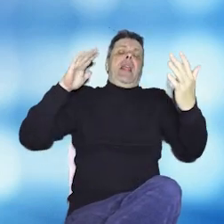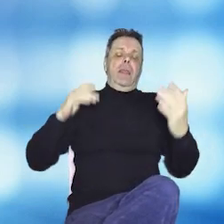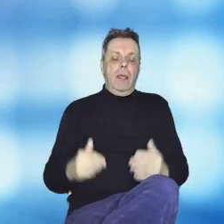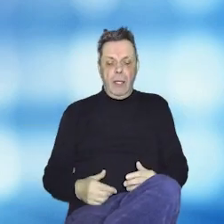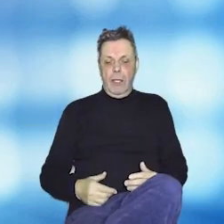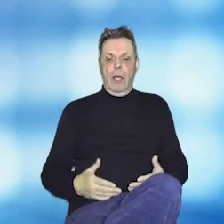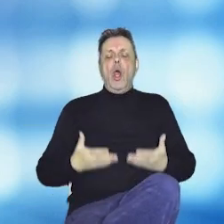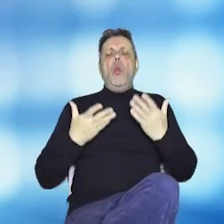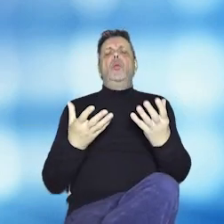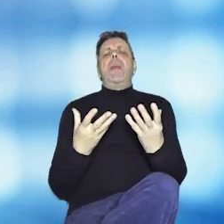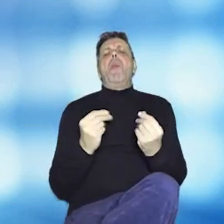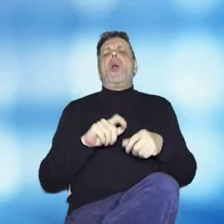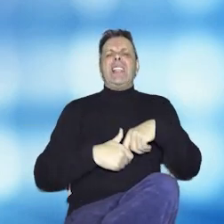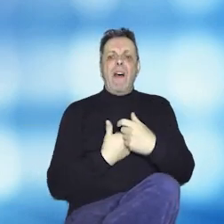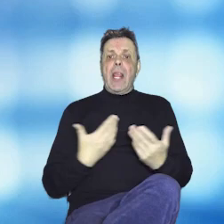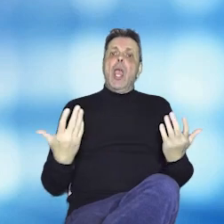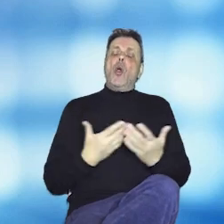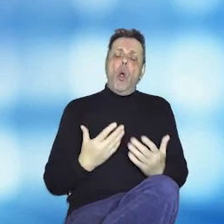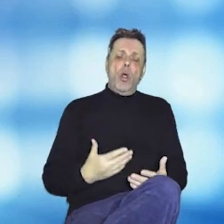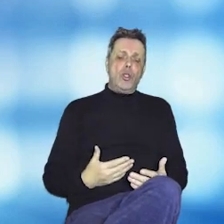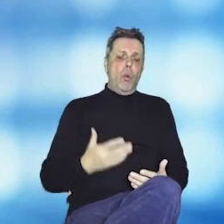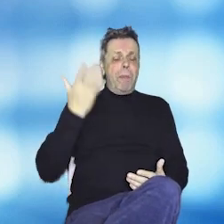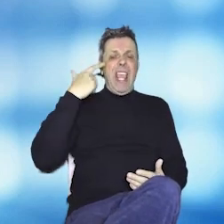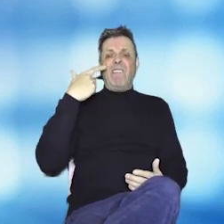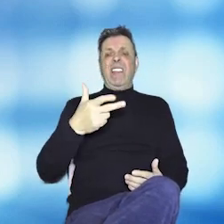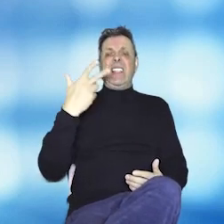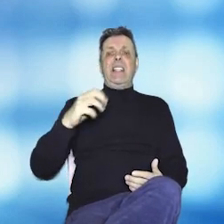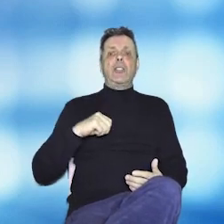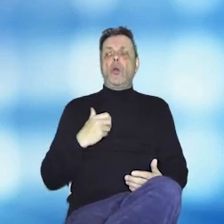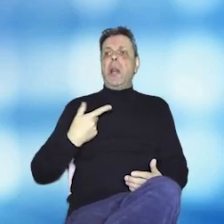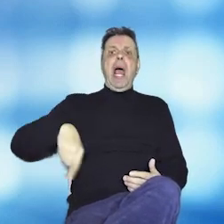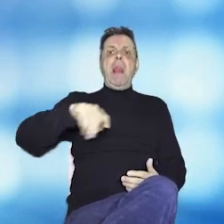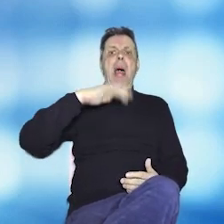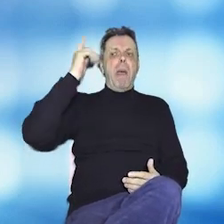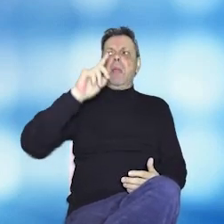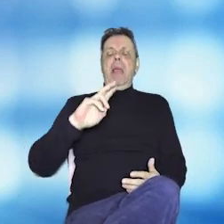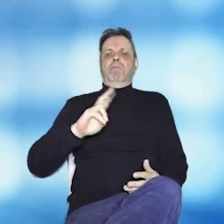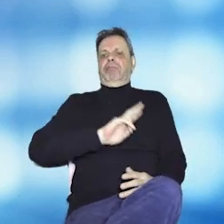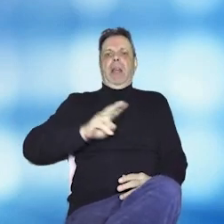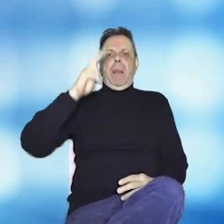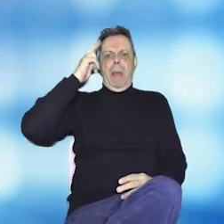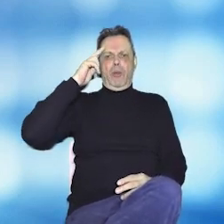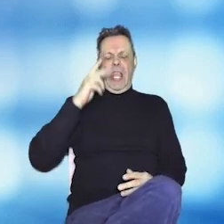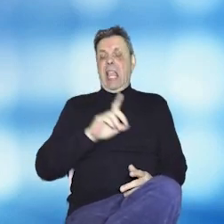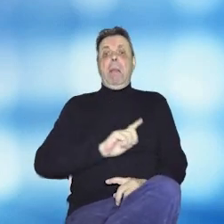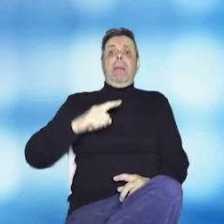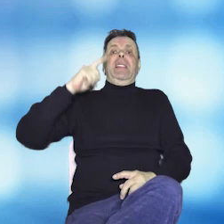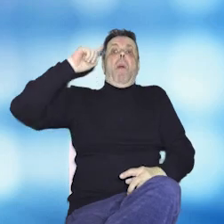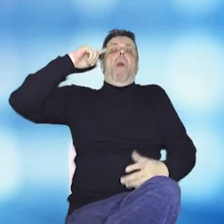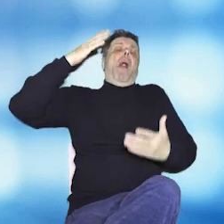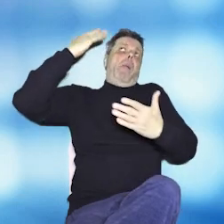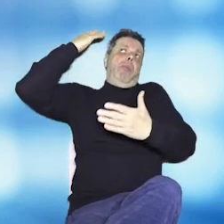odlična stvar, nudi brojne stvari koje su prije 20-30 godina nama svima bile nedostupne i nezamislive.